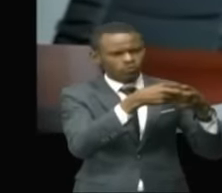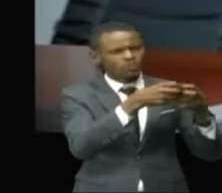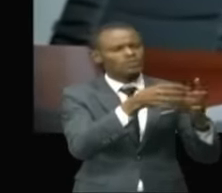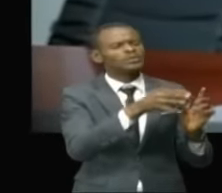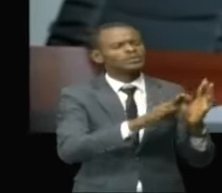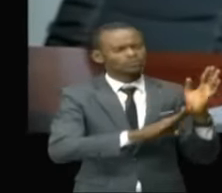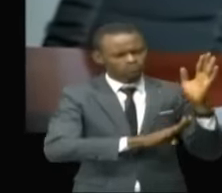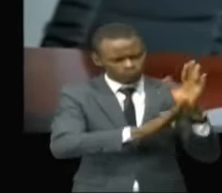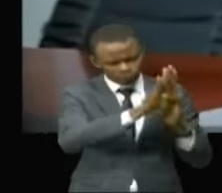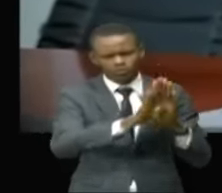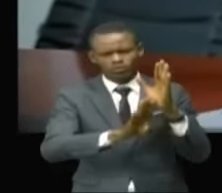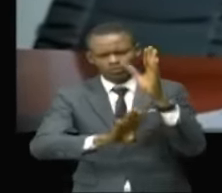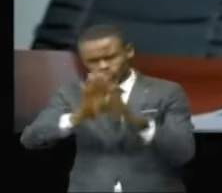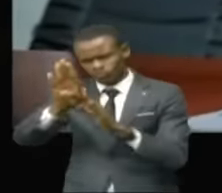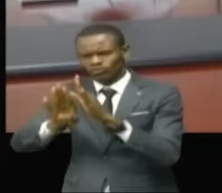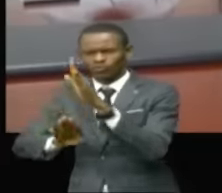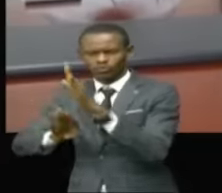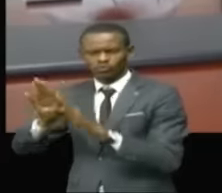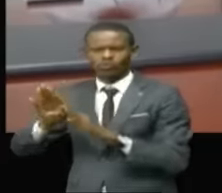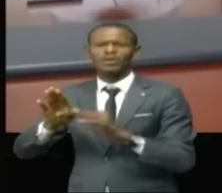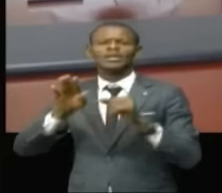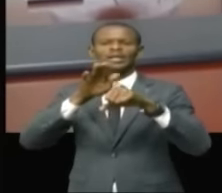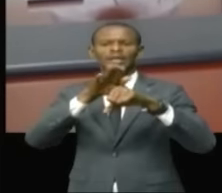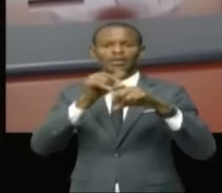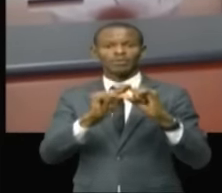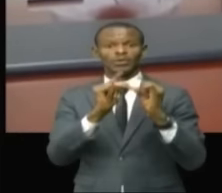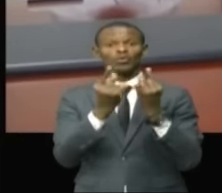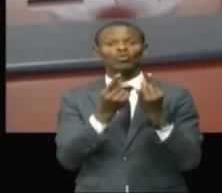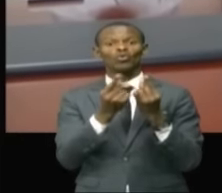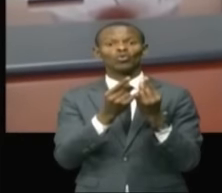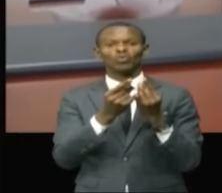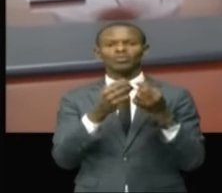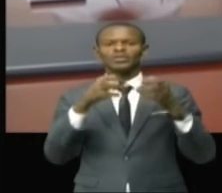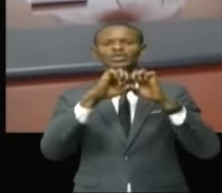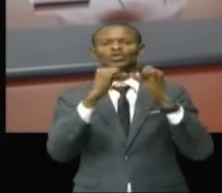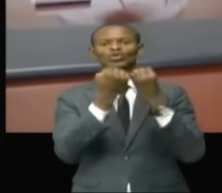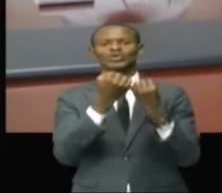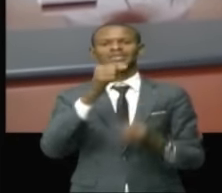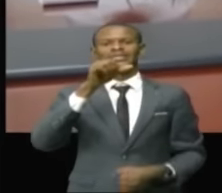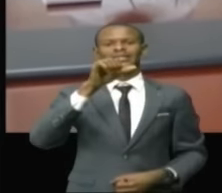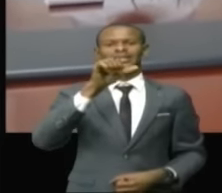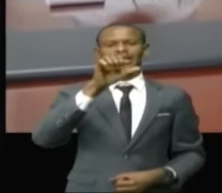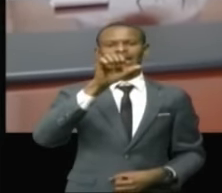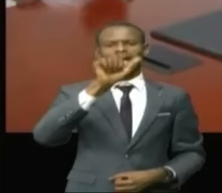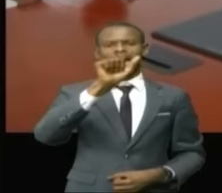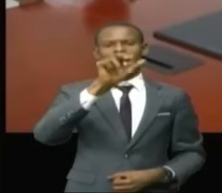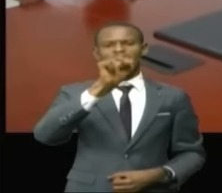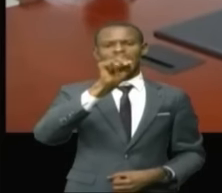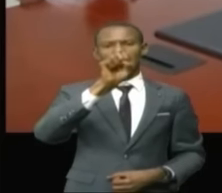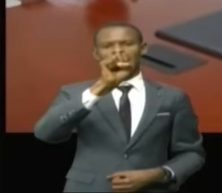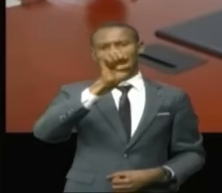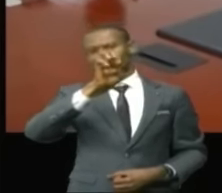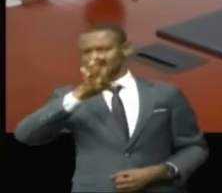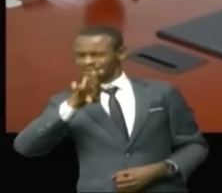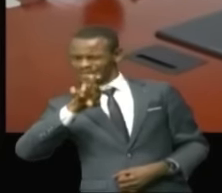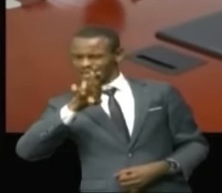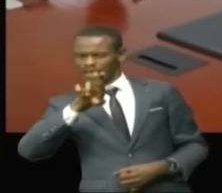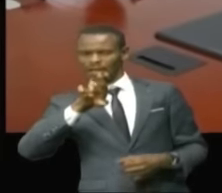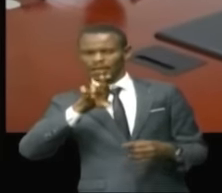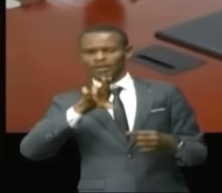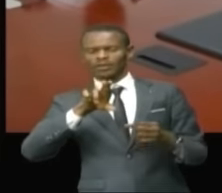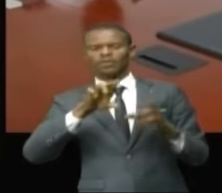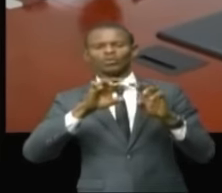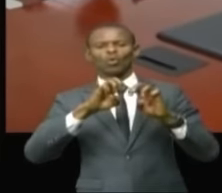de la Décentralisation, Maître Eustache Muhanzi Mumbembe, qui tient à l'affectation effective de la quotité au